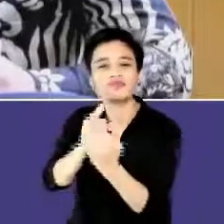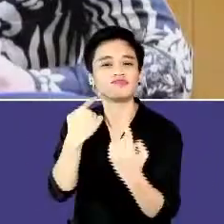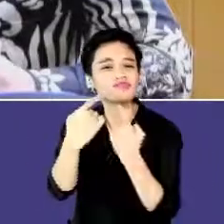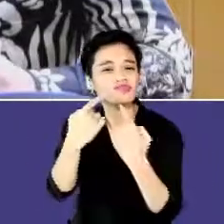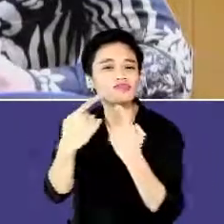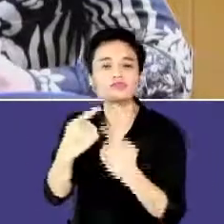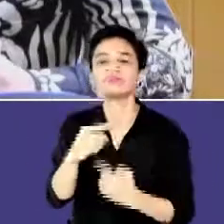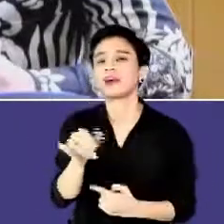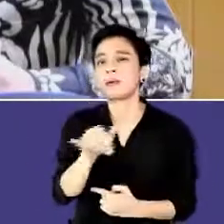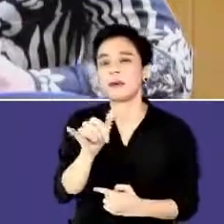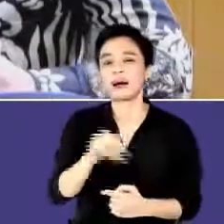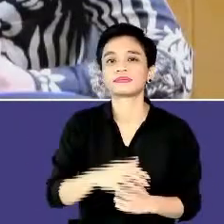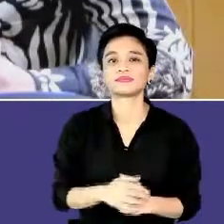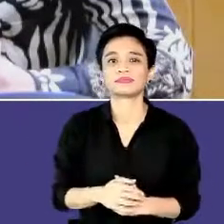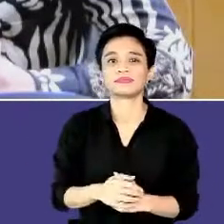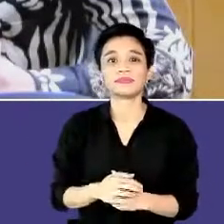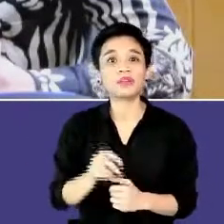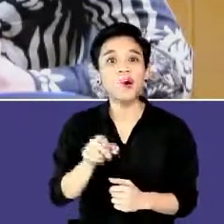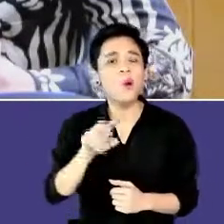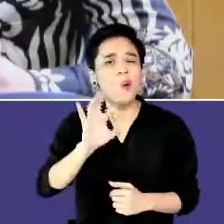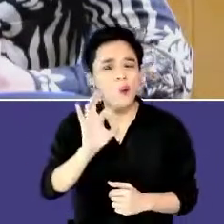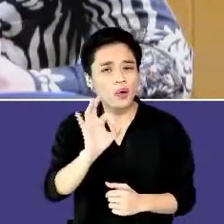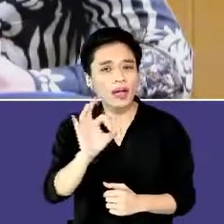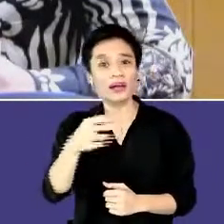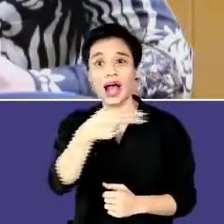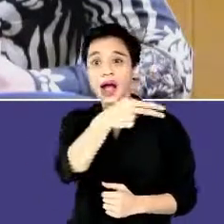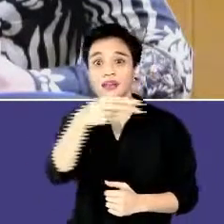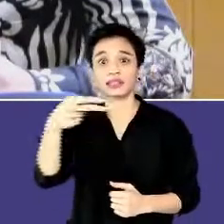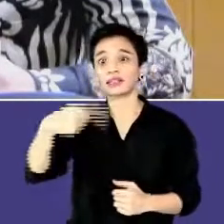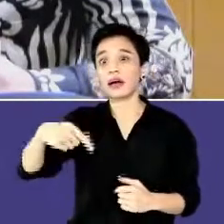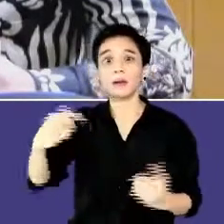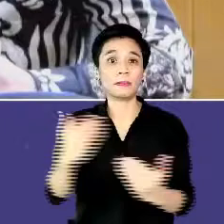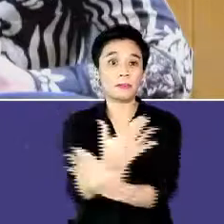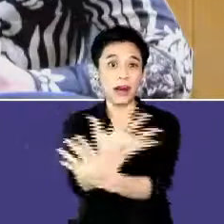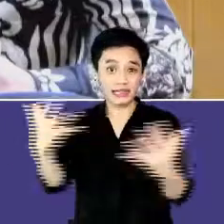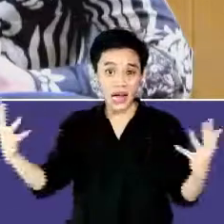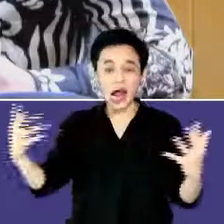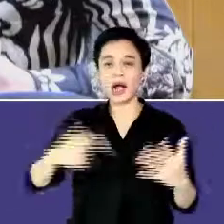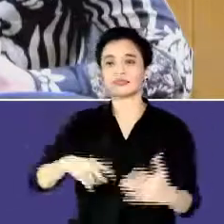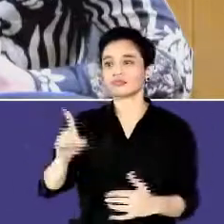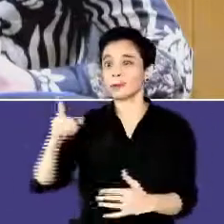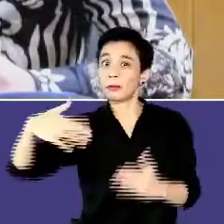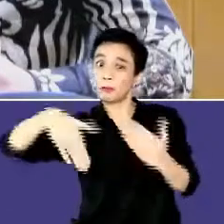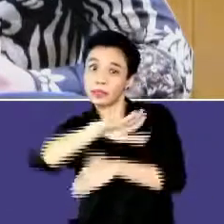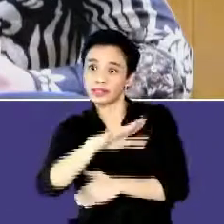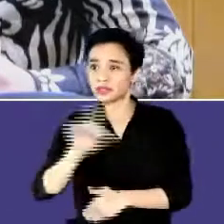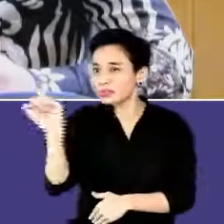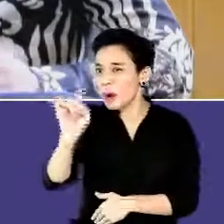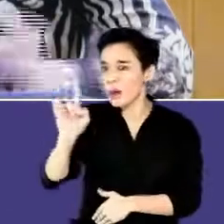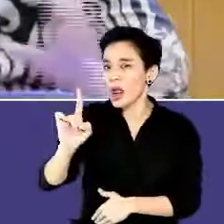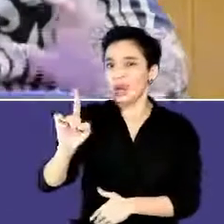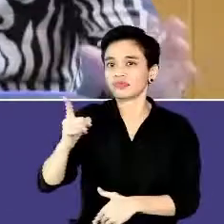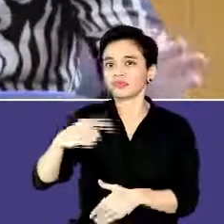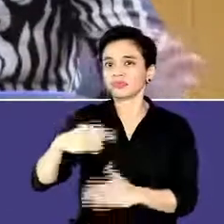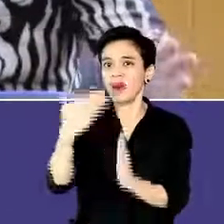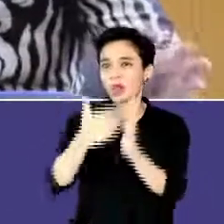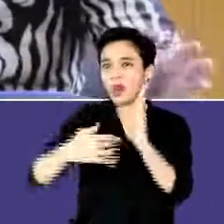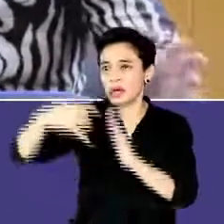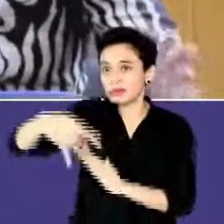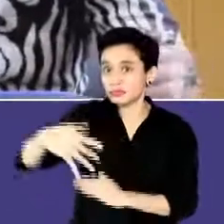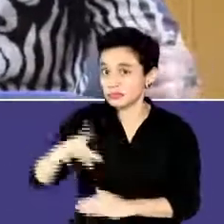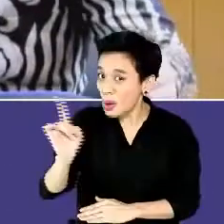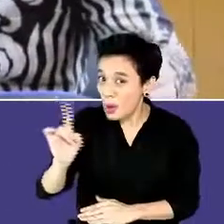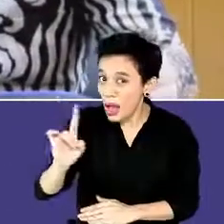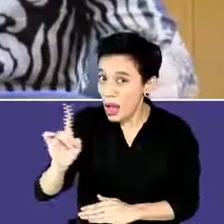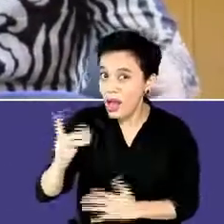kok tidak ada ini ya tindakan khusus yang akan membatasi masyarakat Madura gitu ya Mas Emil Nah kalau kita